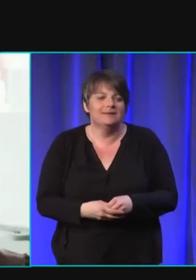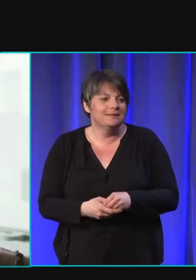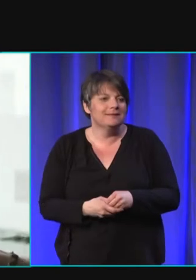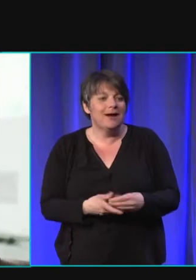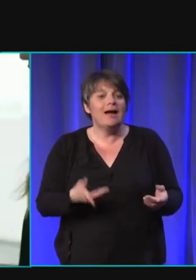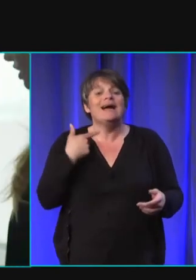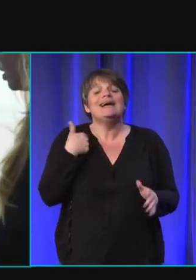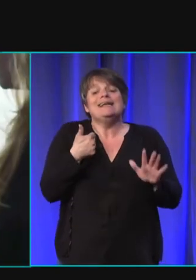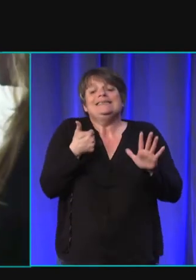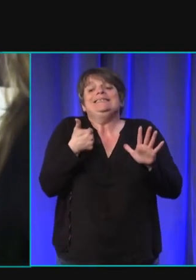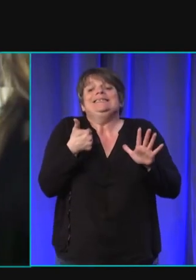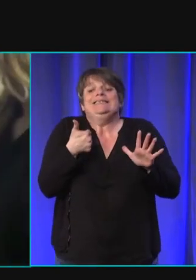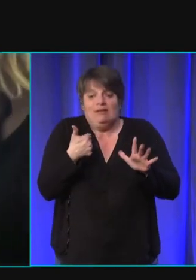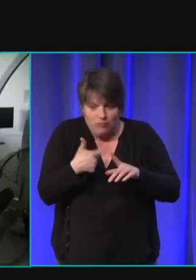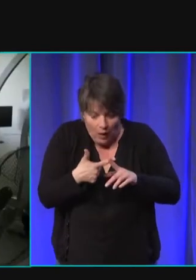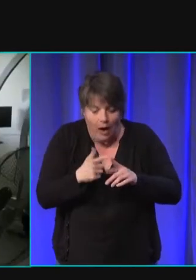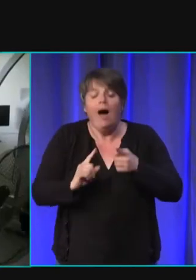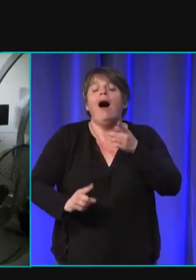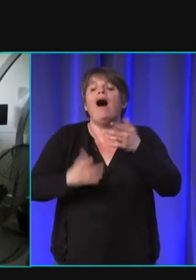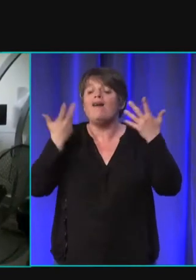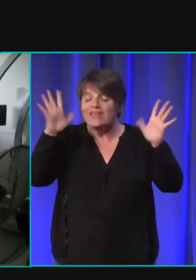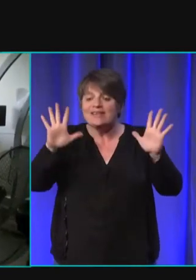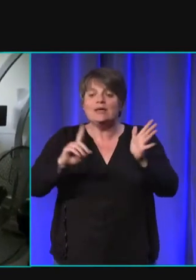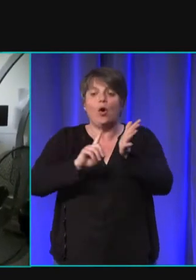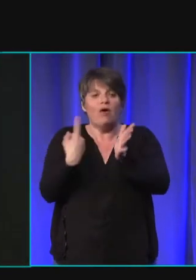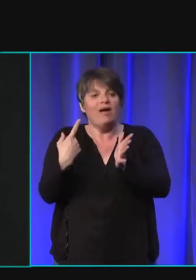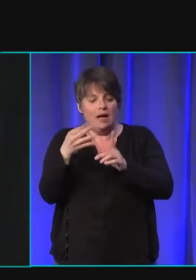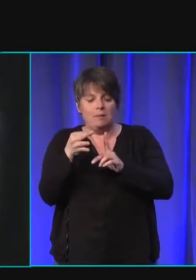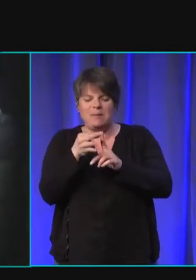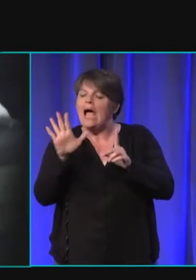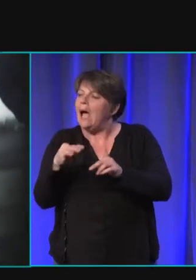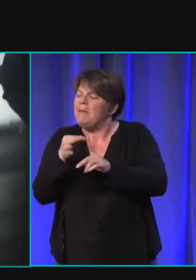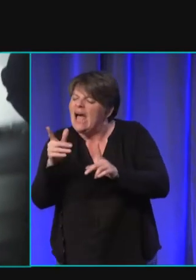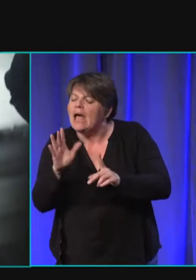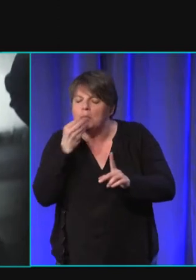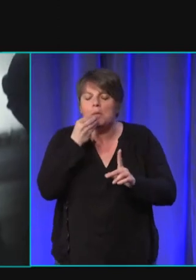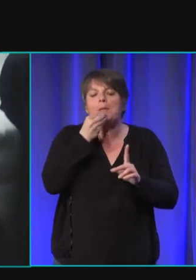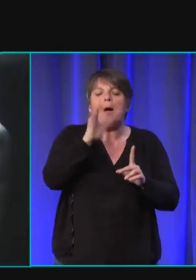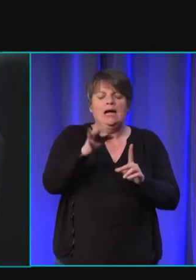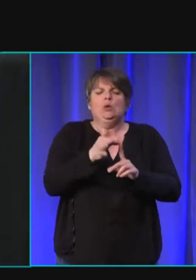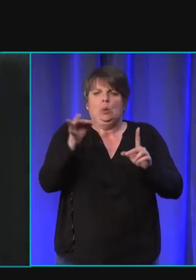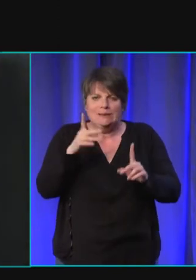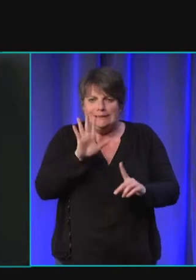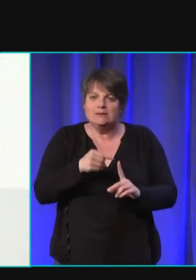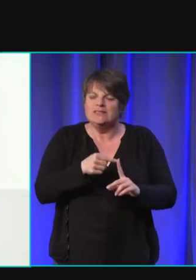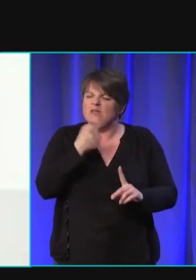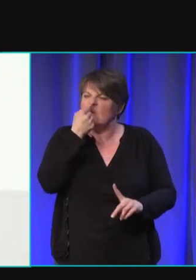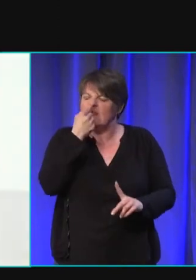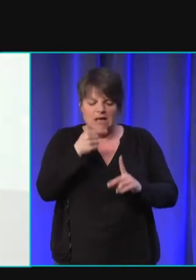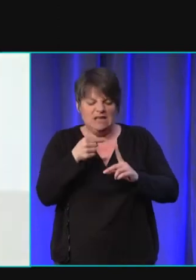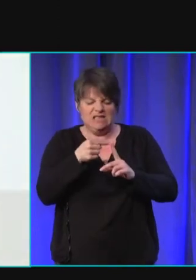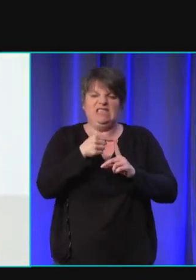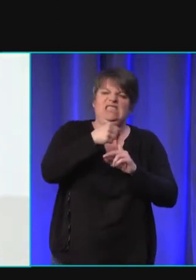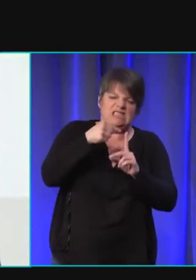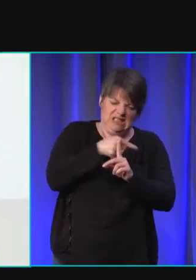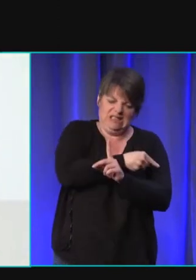Et au bout de 6 sprints, on refait une prise de sang. Là, t'as pas piqué, là. Là, c'est bon. Oui. Là, il l'a senti, là. Oui, oui. On est passé à travers l'ongle,